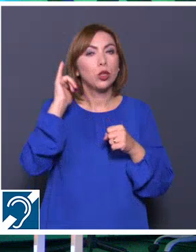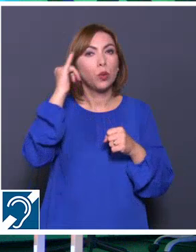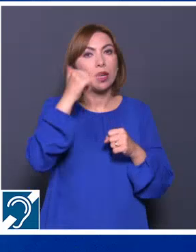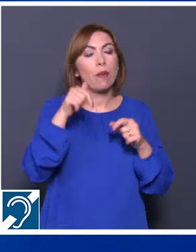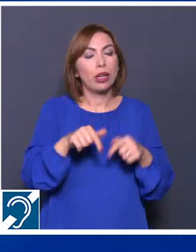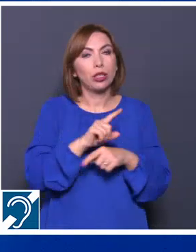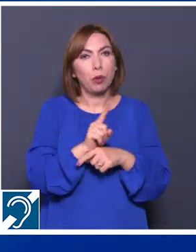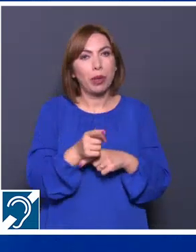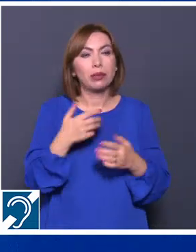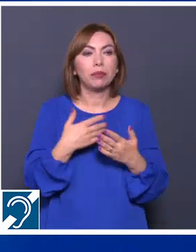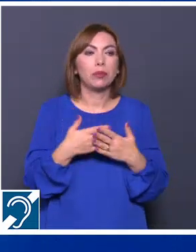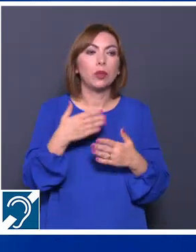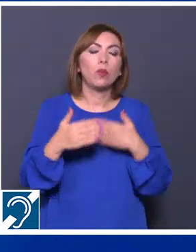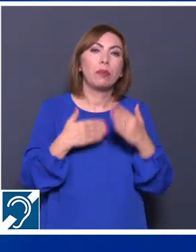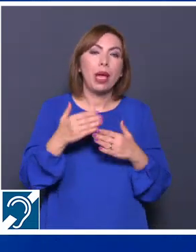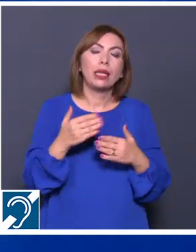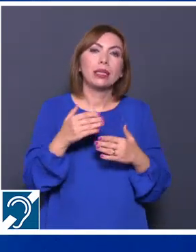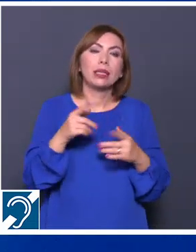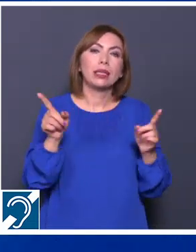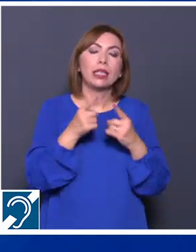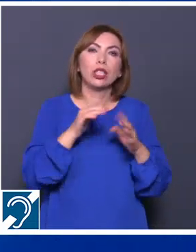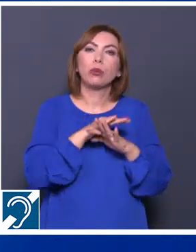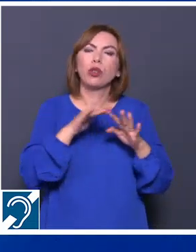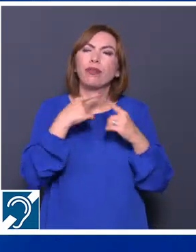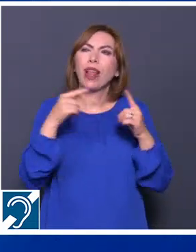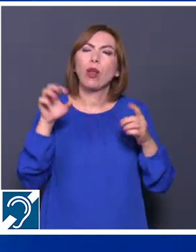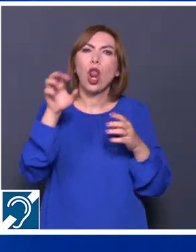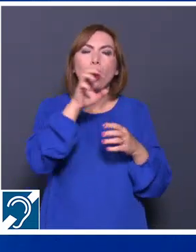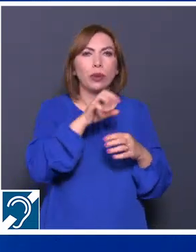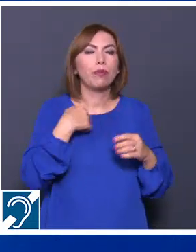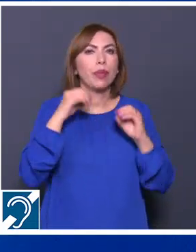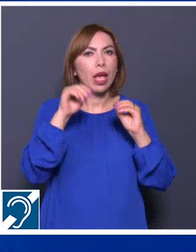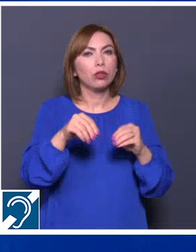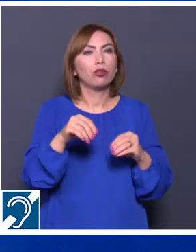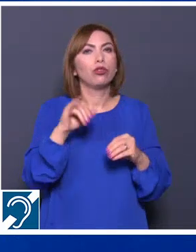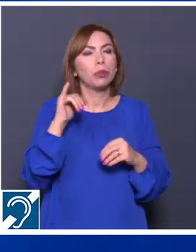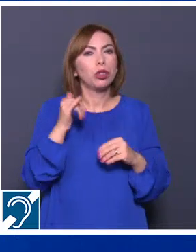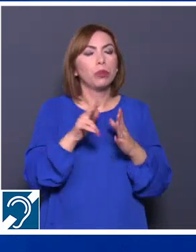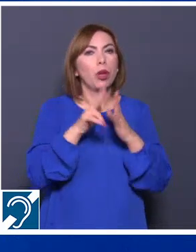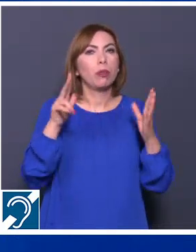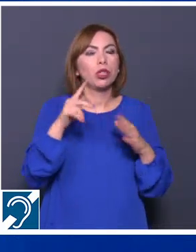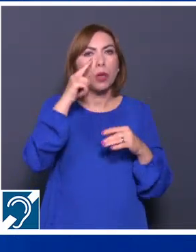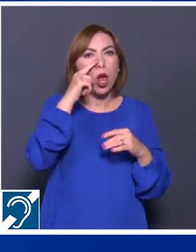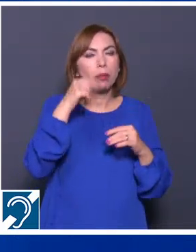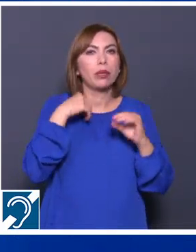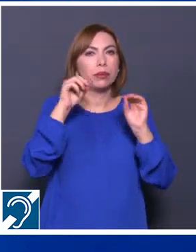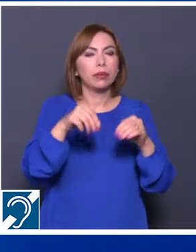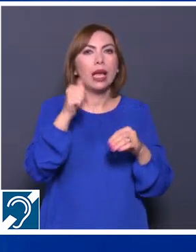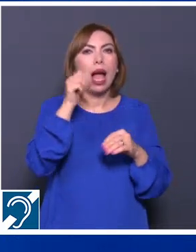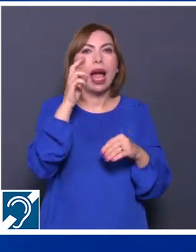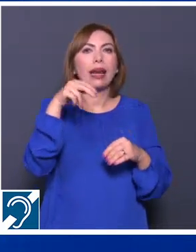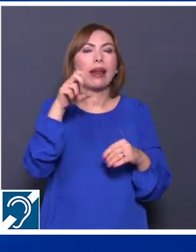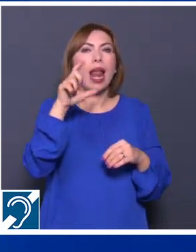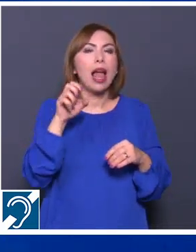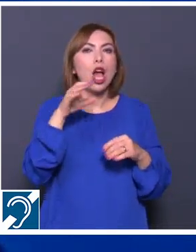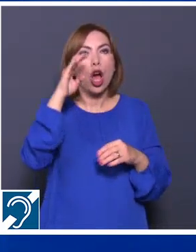așa că urmează să cântăm în tot felul de locuri. Ajungem și pe 18 noiembrie, ajungem și la Arenele Romane, unde